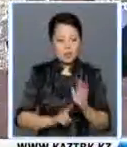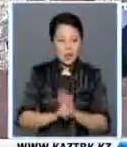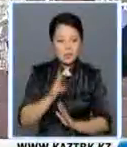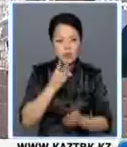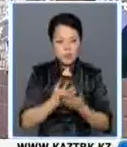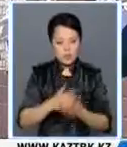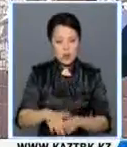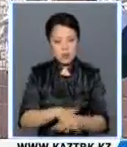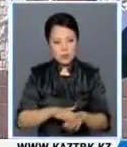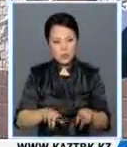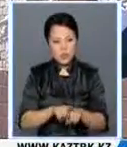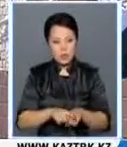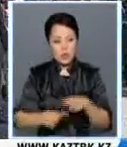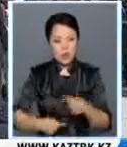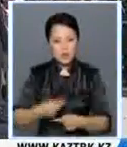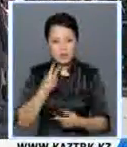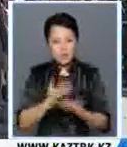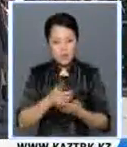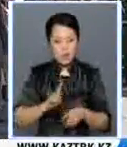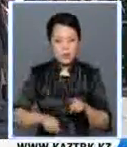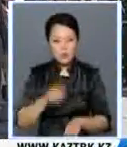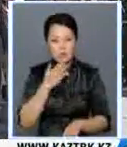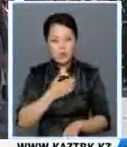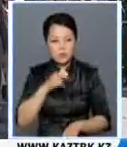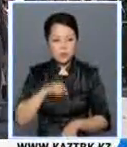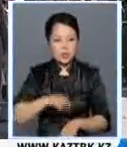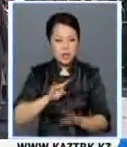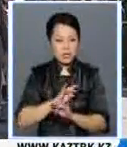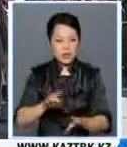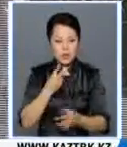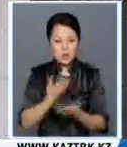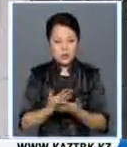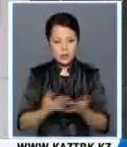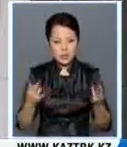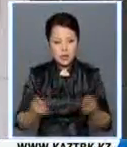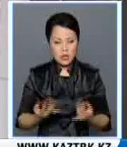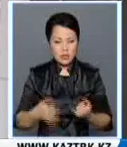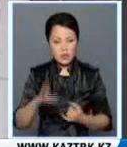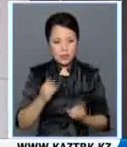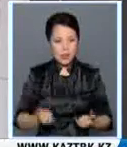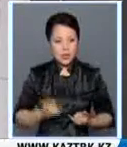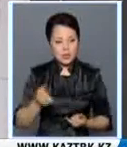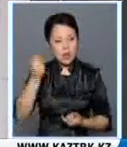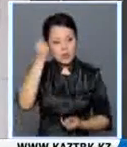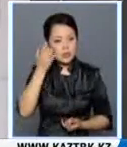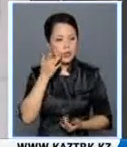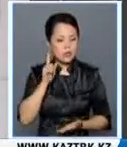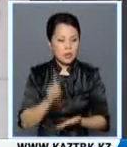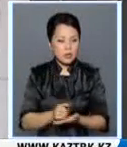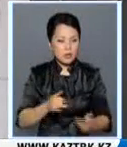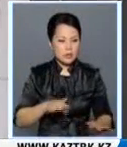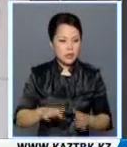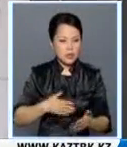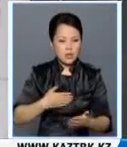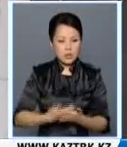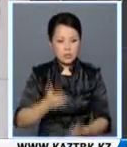батыр ерлігі қазіргі ұрпақ санасына патриоттық сенім ұялатыны сөзсіз. Ал азаматты ардақтаған ел ықыласы осы шарадан